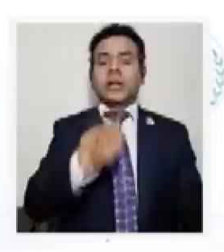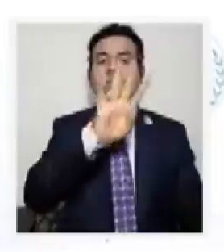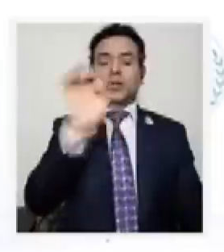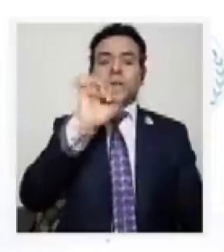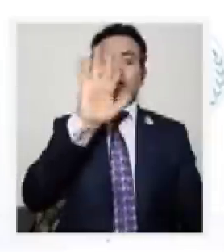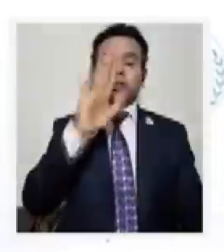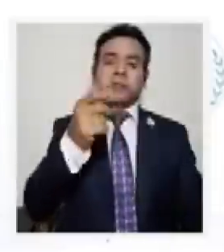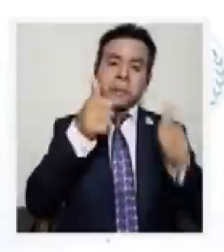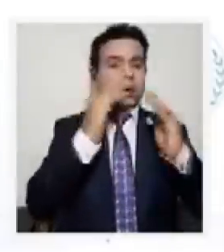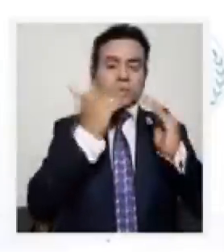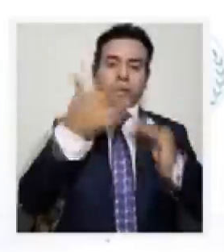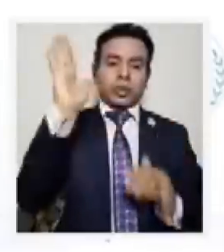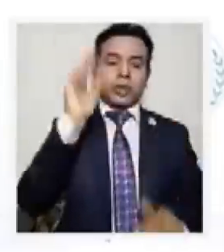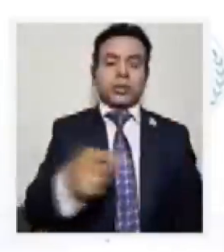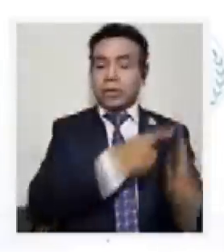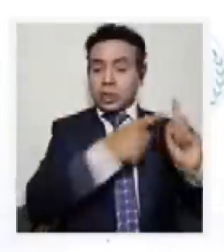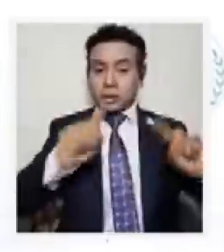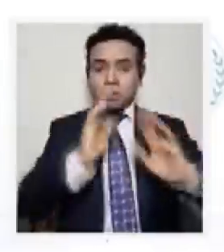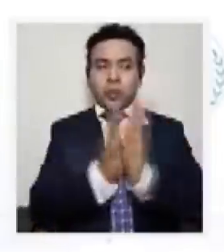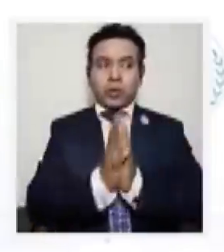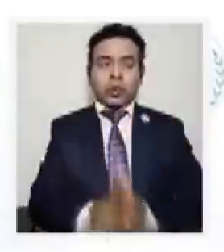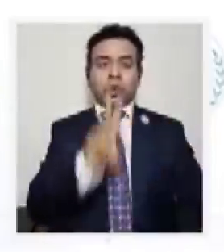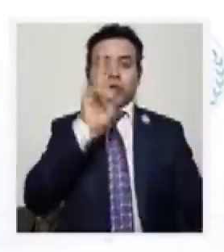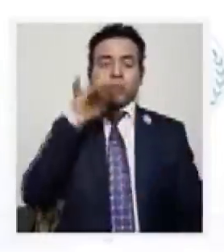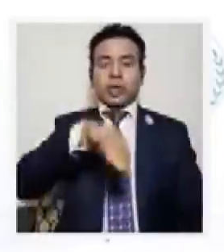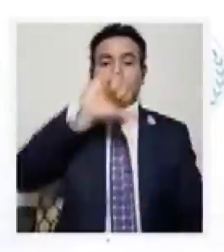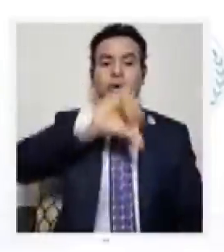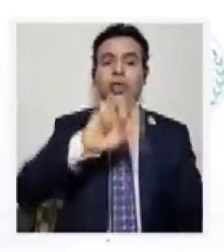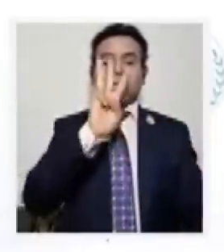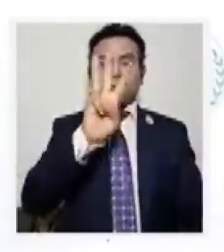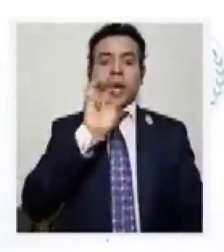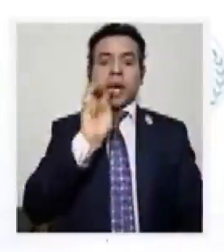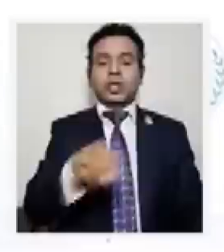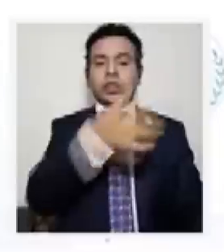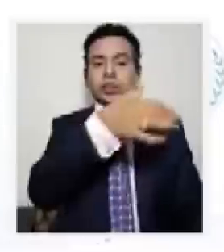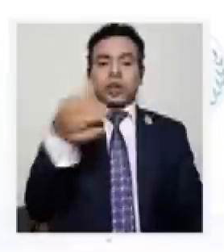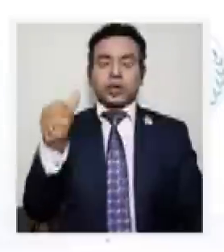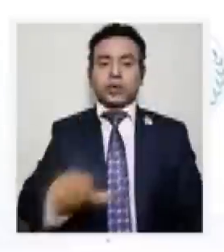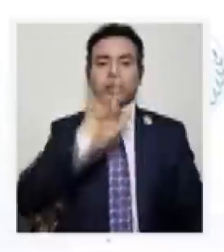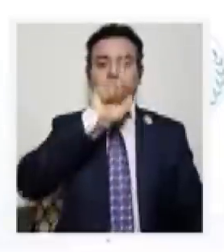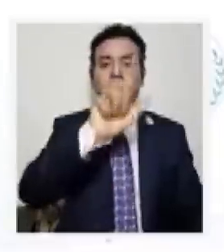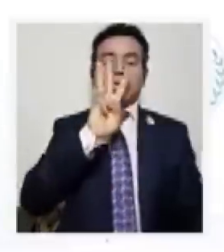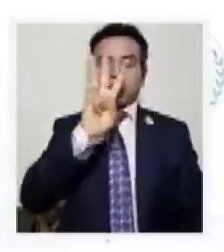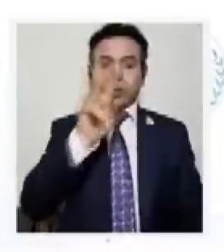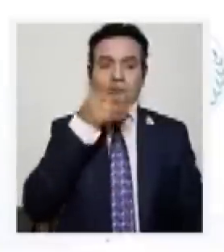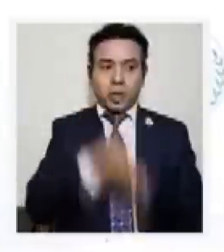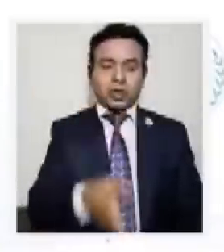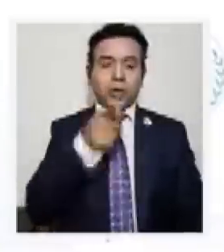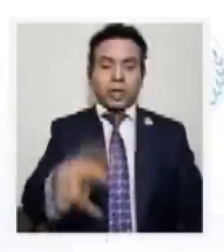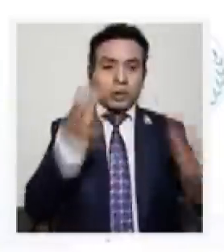358,271 জন। 24 ঘন্টায় কোয়ারেন্টাইন থেকে মুক্ত হয়েছেন 2,405 জন, এ পর্যন্ত কোয়ারেন্টাইন থেকে ছাড়